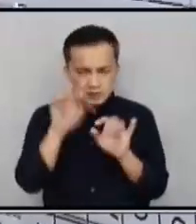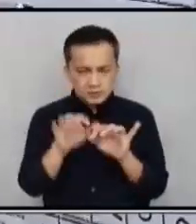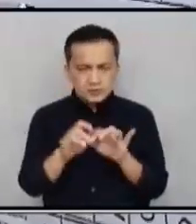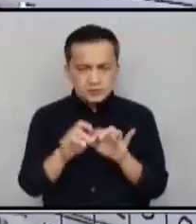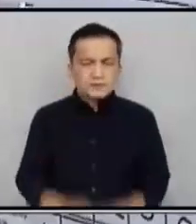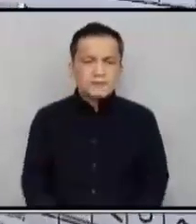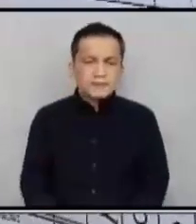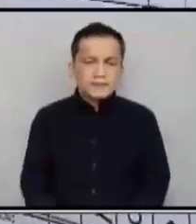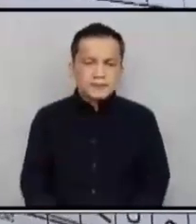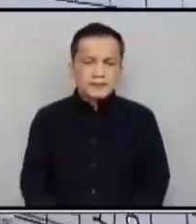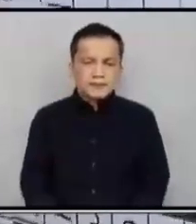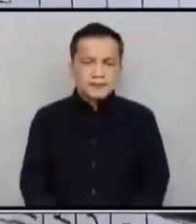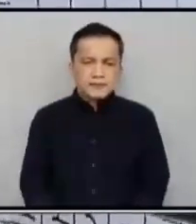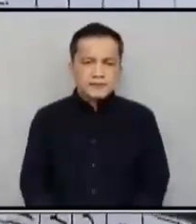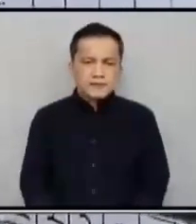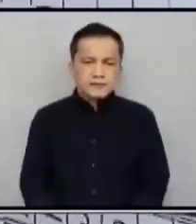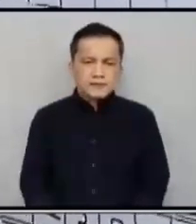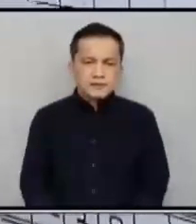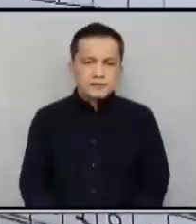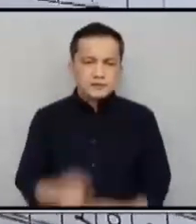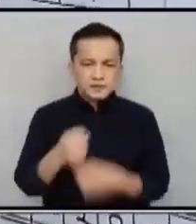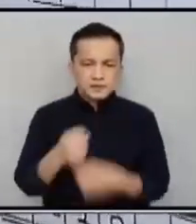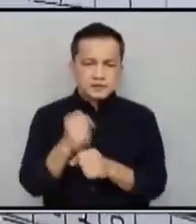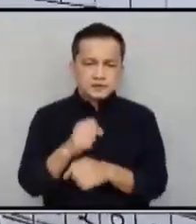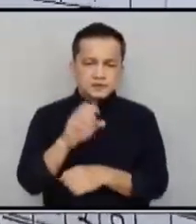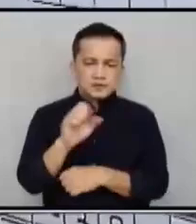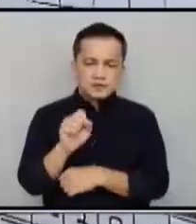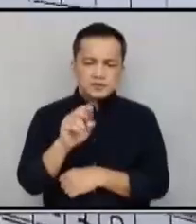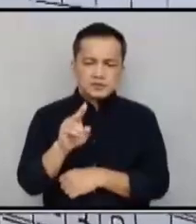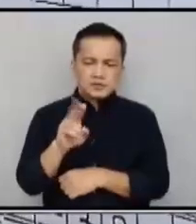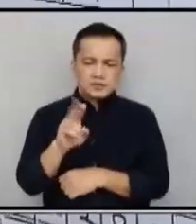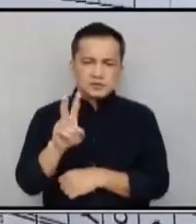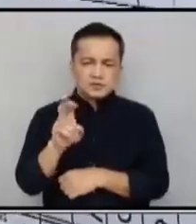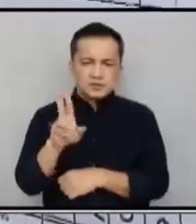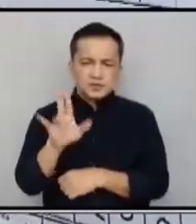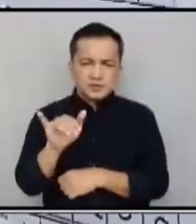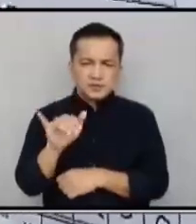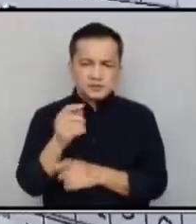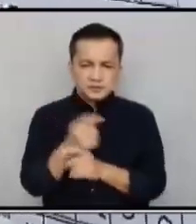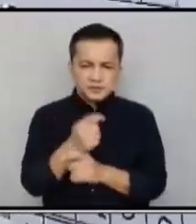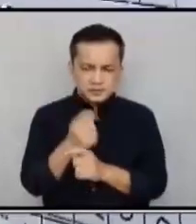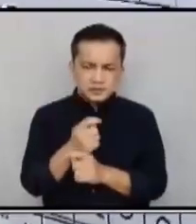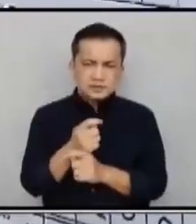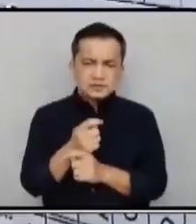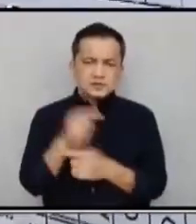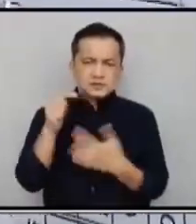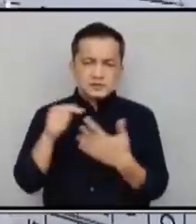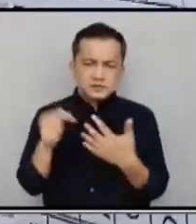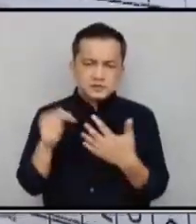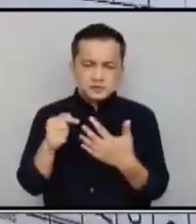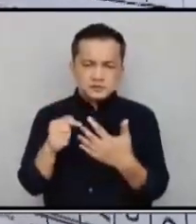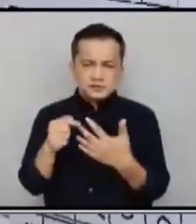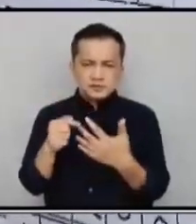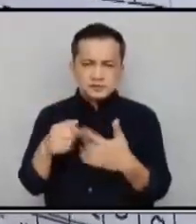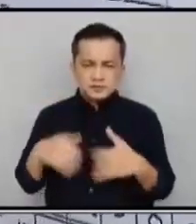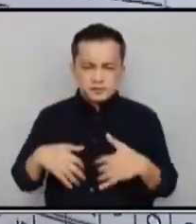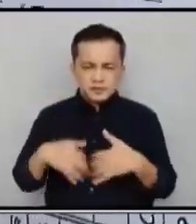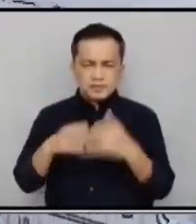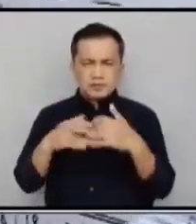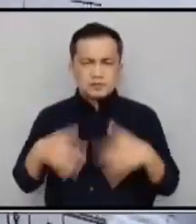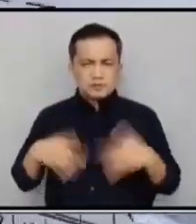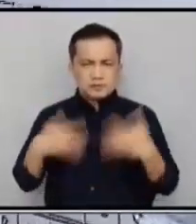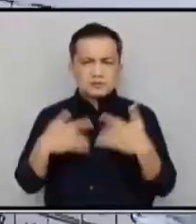pag nagaano po nang gagawa ng mga survey, yung sa thesis, pang-aggressive lang po, pampabuhay ng hindi para, hindi